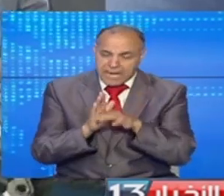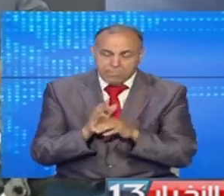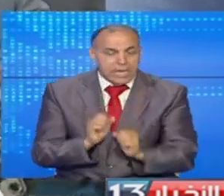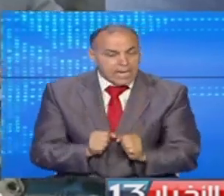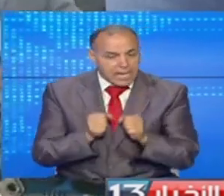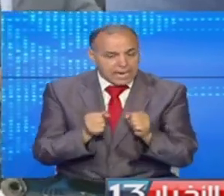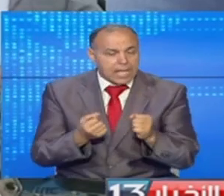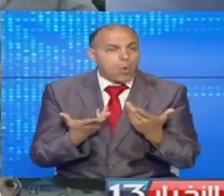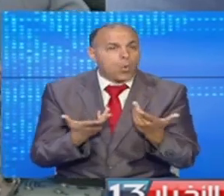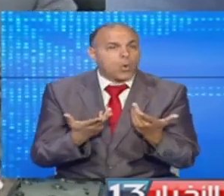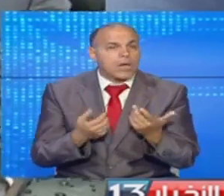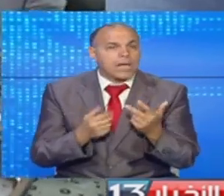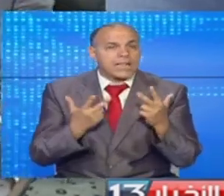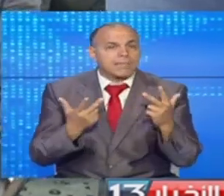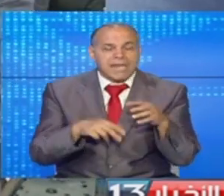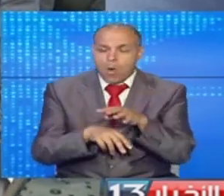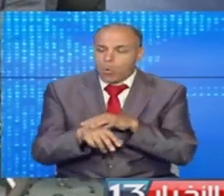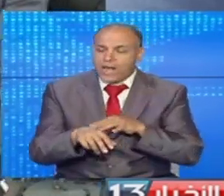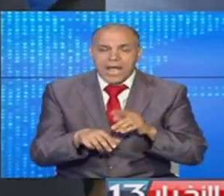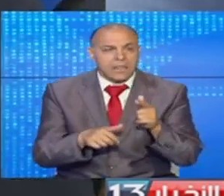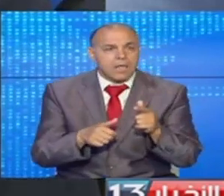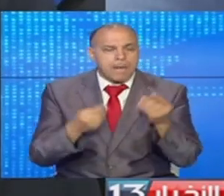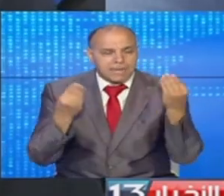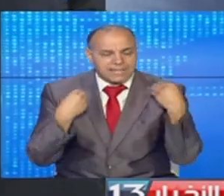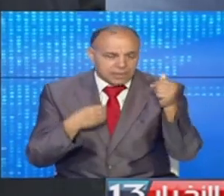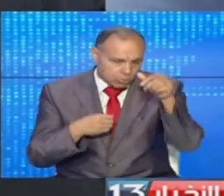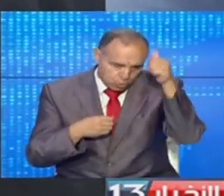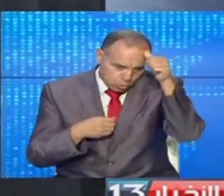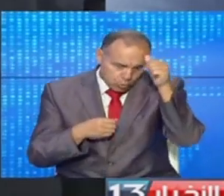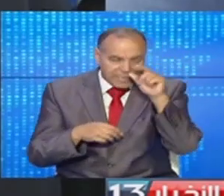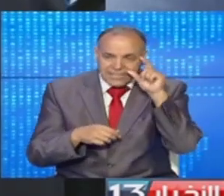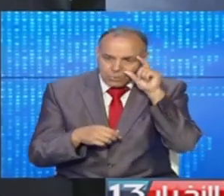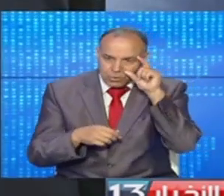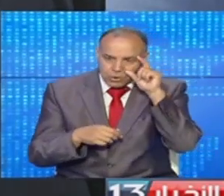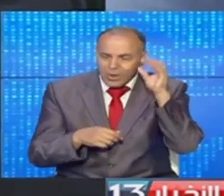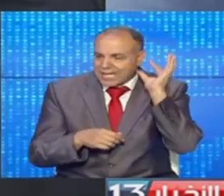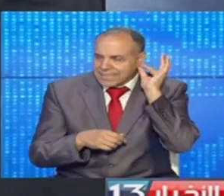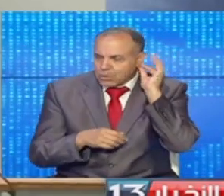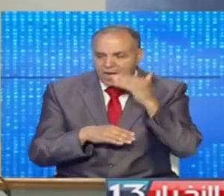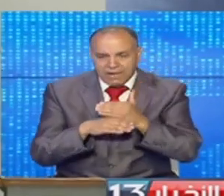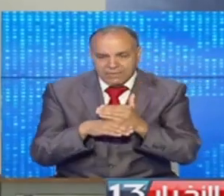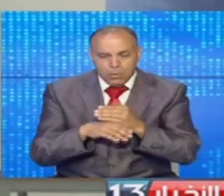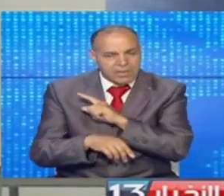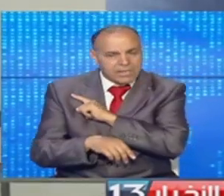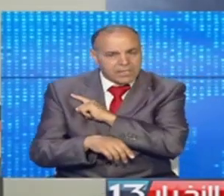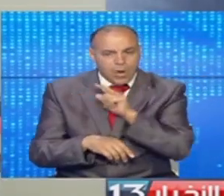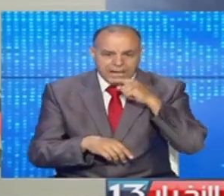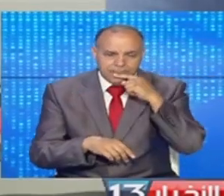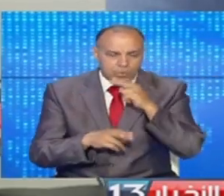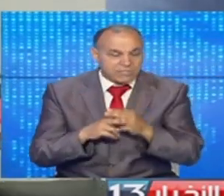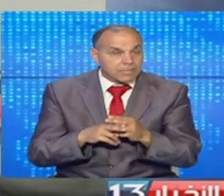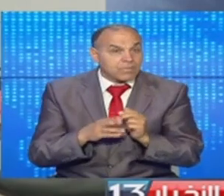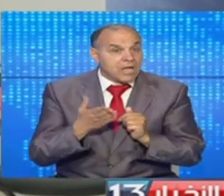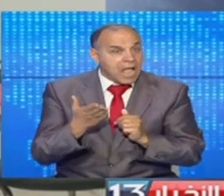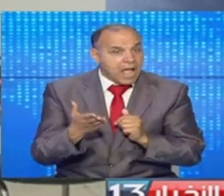إرادة يشمل 8 ولايات وهي بنزرت وجندوبة وسيدي بوزيد والقصرين وقفصة ومدنين وقابس